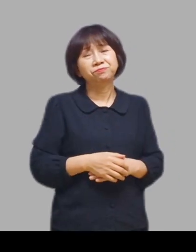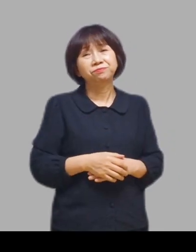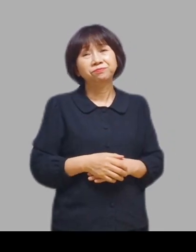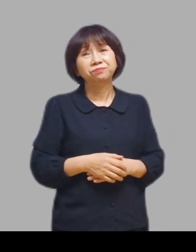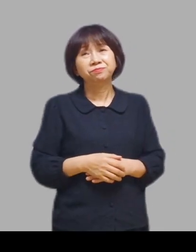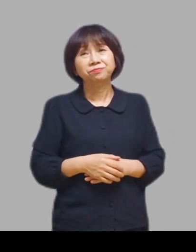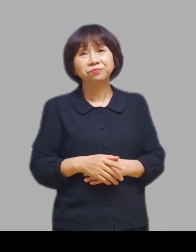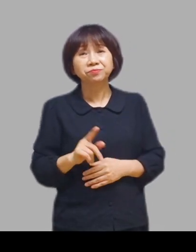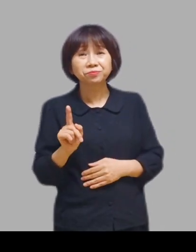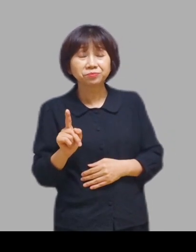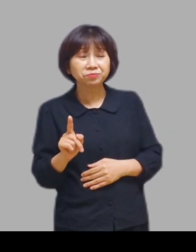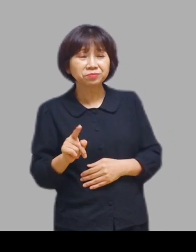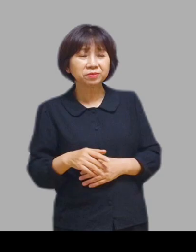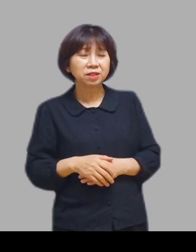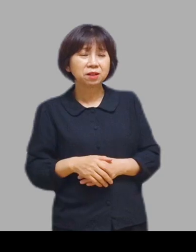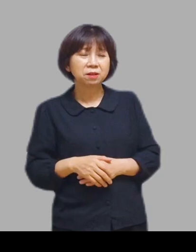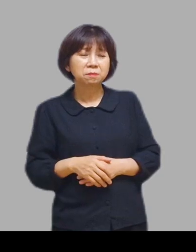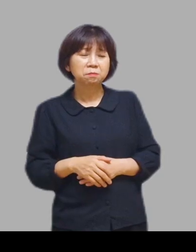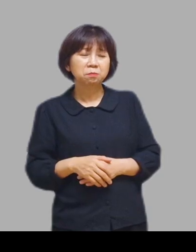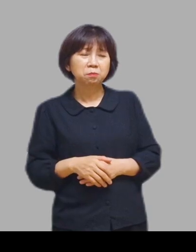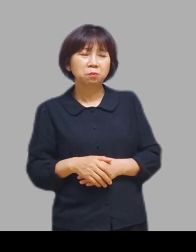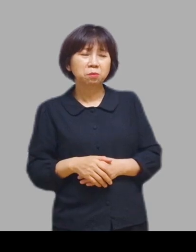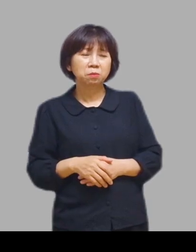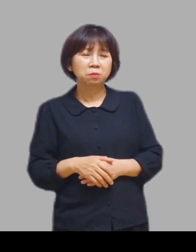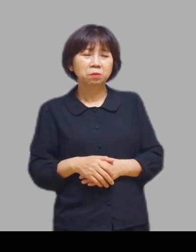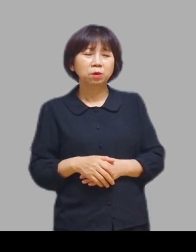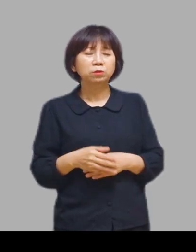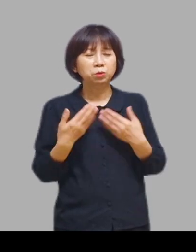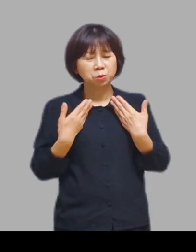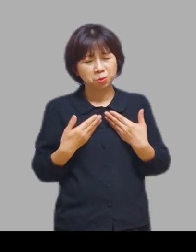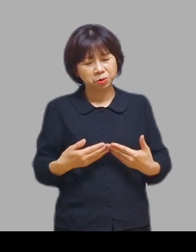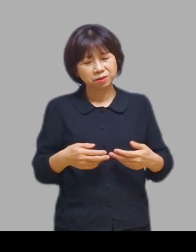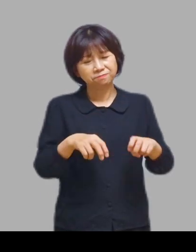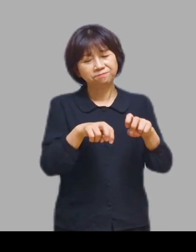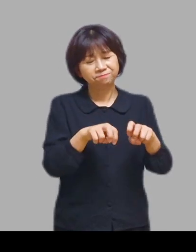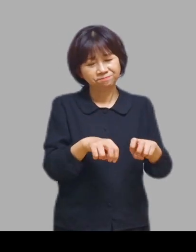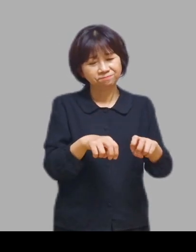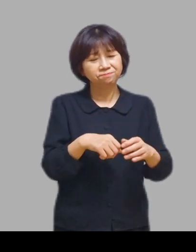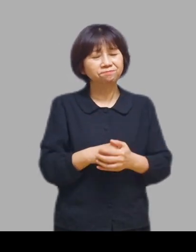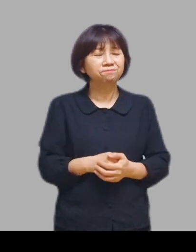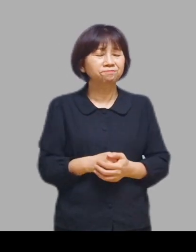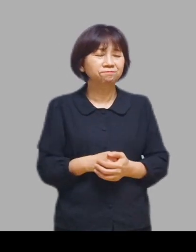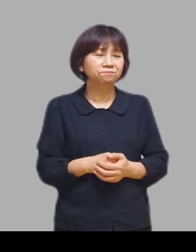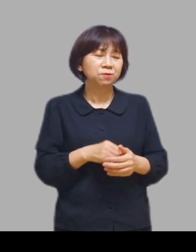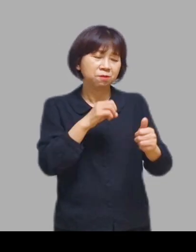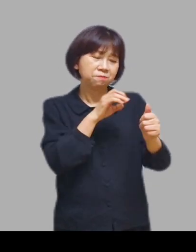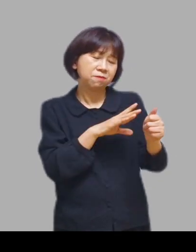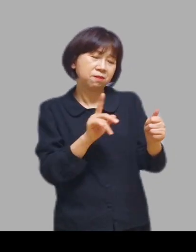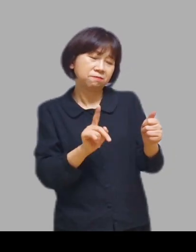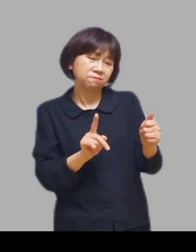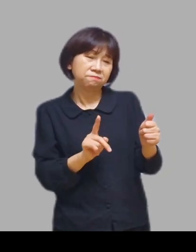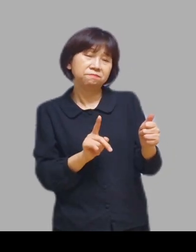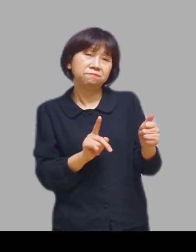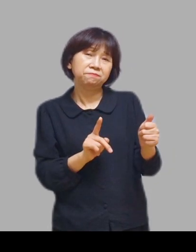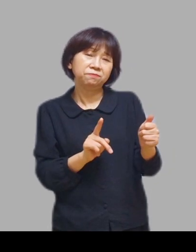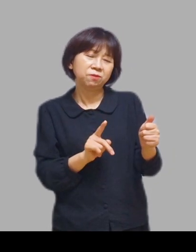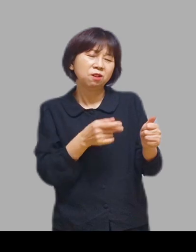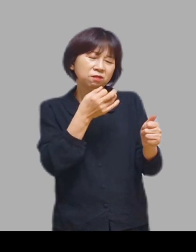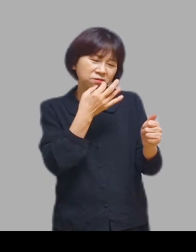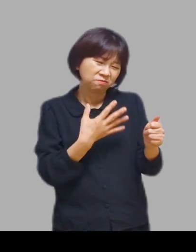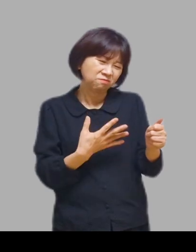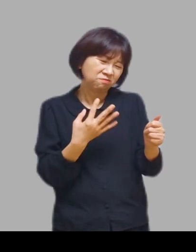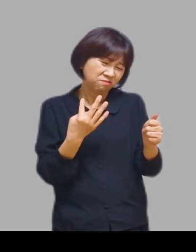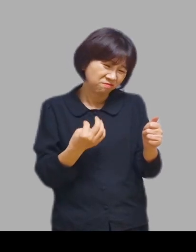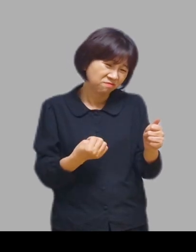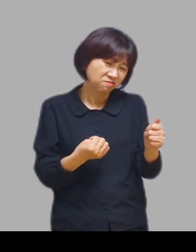가셔서 거창한 말도 하지 않았대요. 그저 조용히 곁에 앉아서 이렇게 말했다고 해요. 많이 힘드시죠?